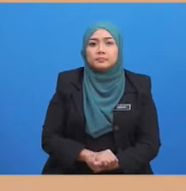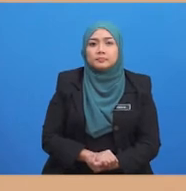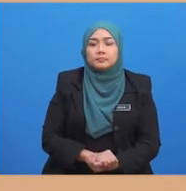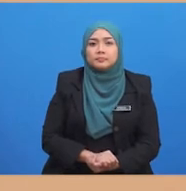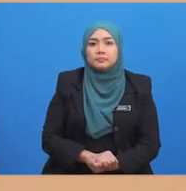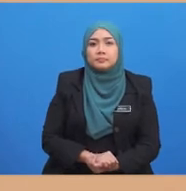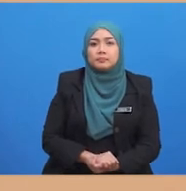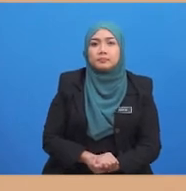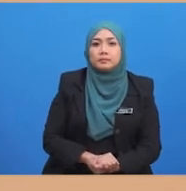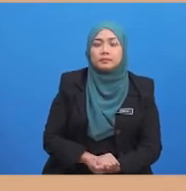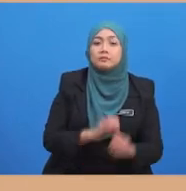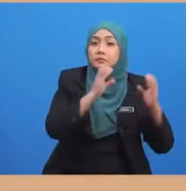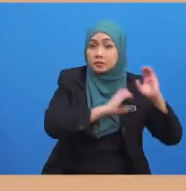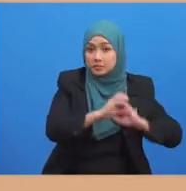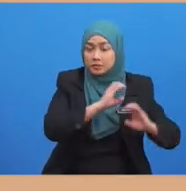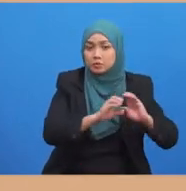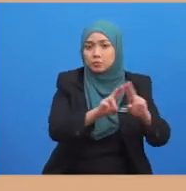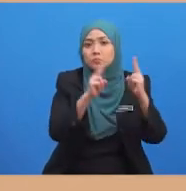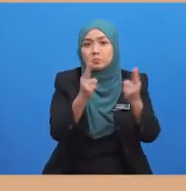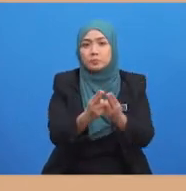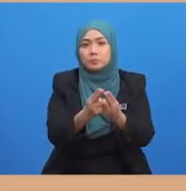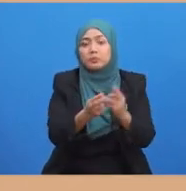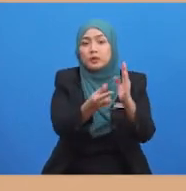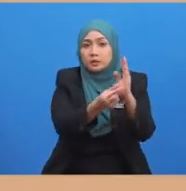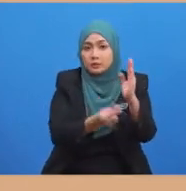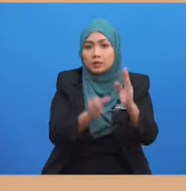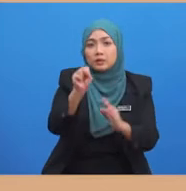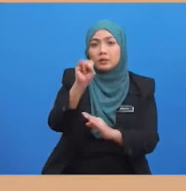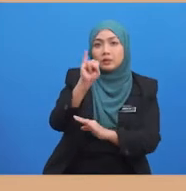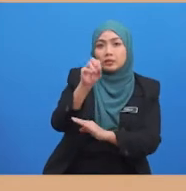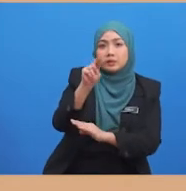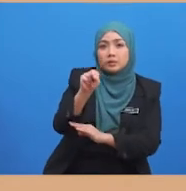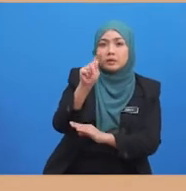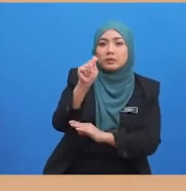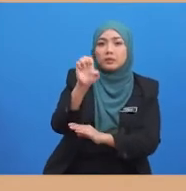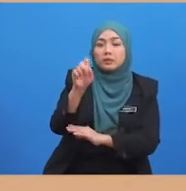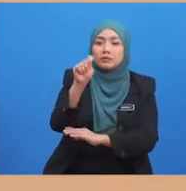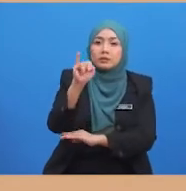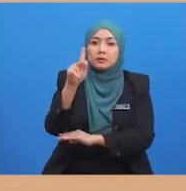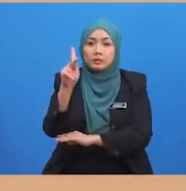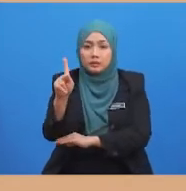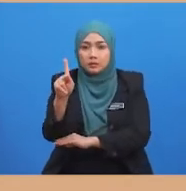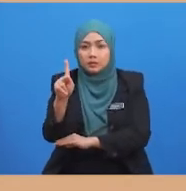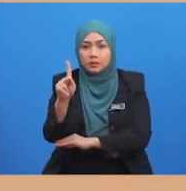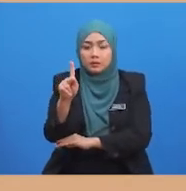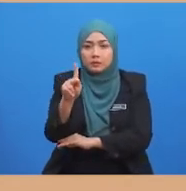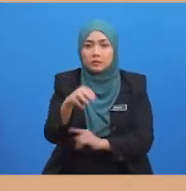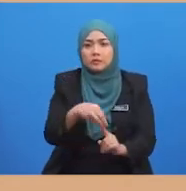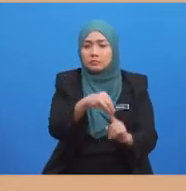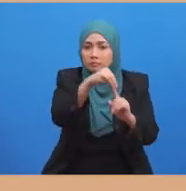Berikut merupakan ciri-ciri umum getah sintetik.